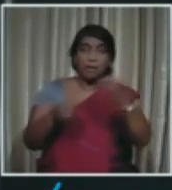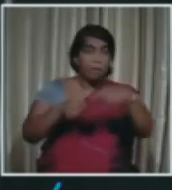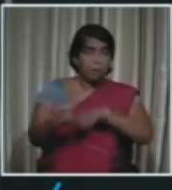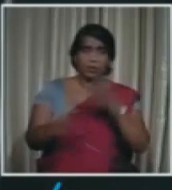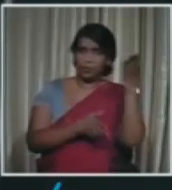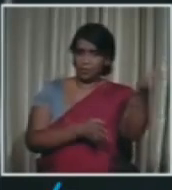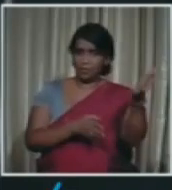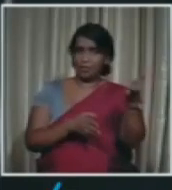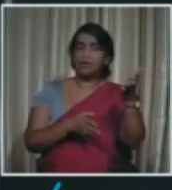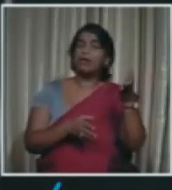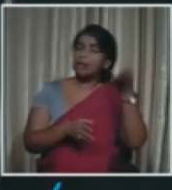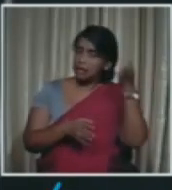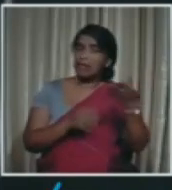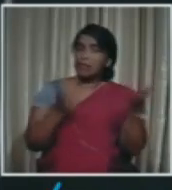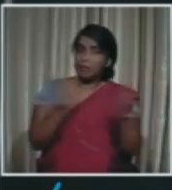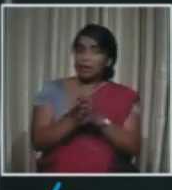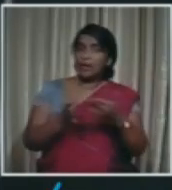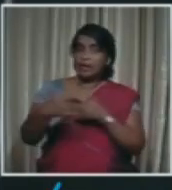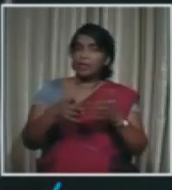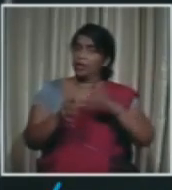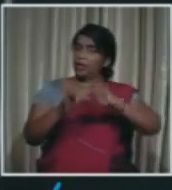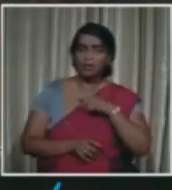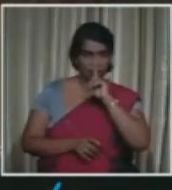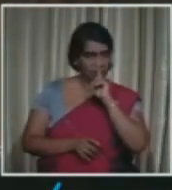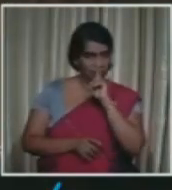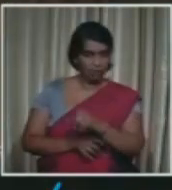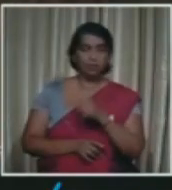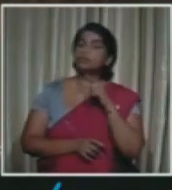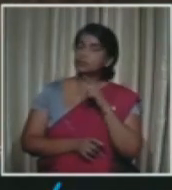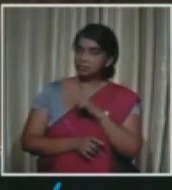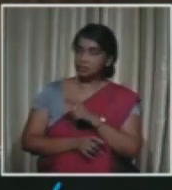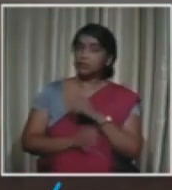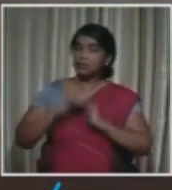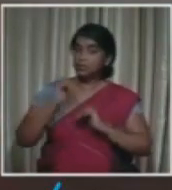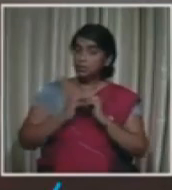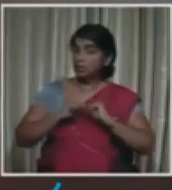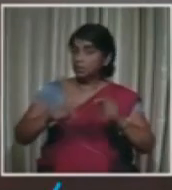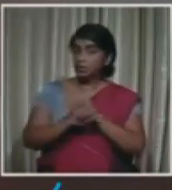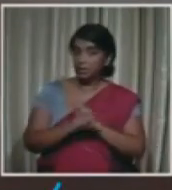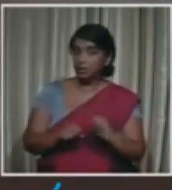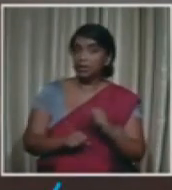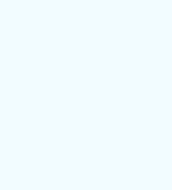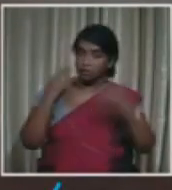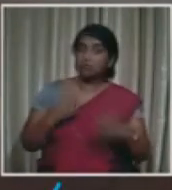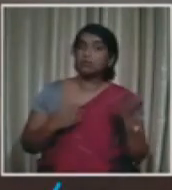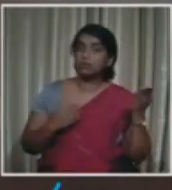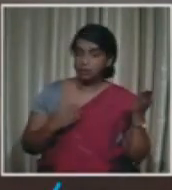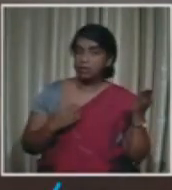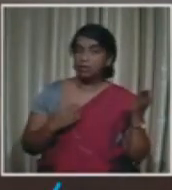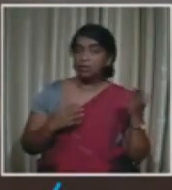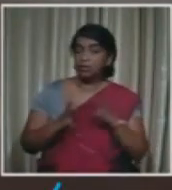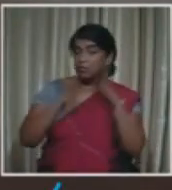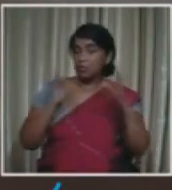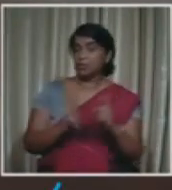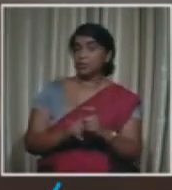ඕනේ. ඔබතුමා එක්ක මුළු කැබිනට් එකම ඉල්ලස්සා ගෙදර යන්න. ඒ ක්‍රියාදාමයේ නොගත්තා නම් මෙලහට 3-400ක් මැරිලා මේට වඩා